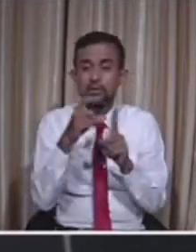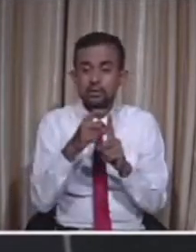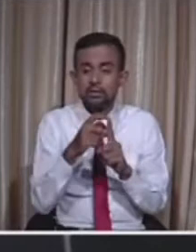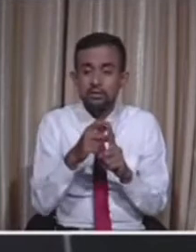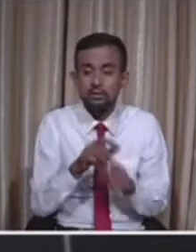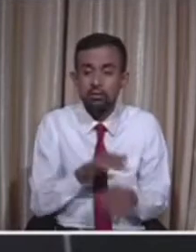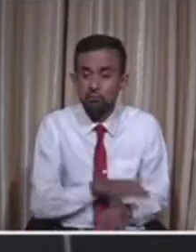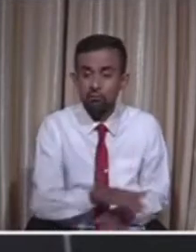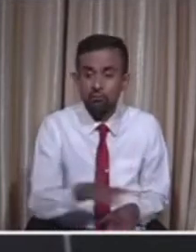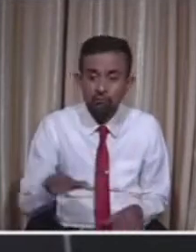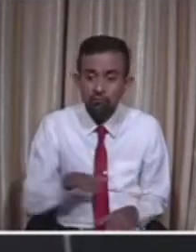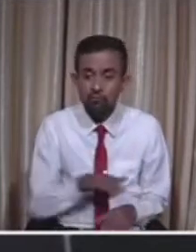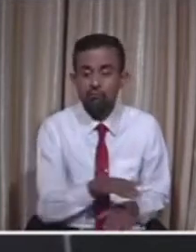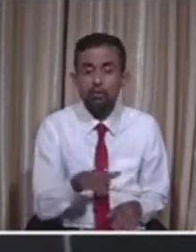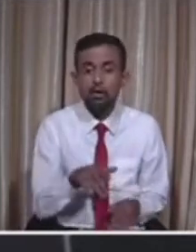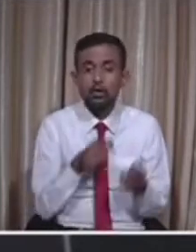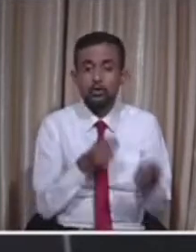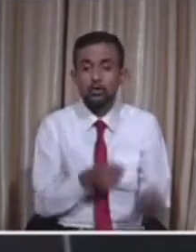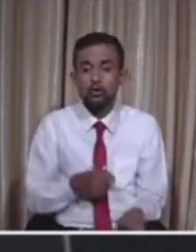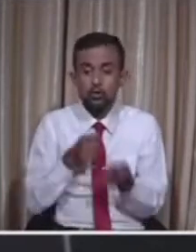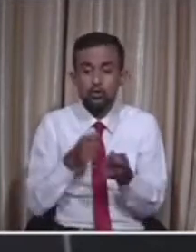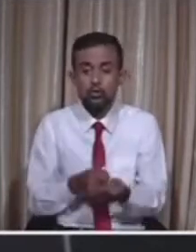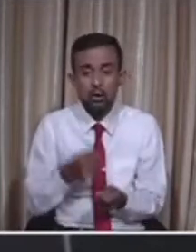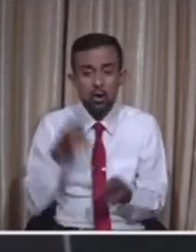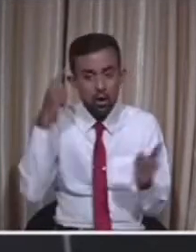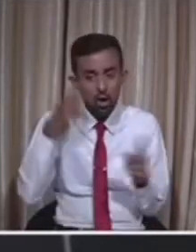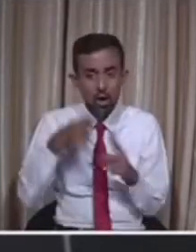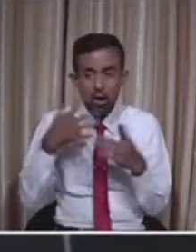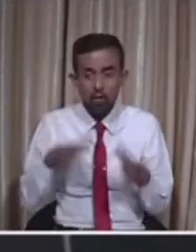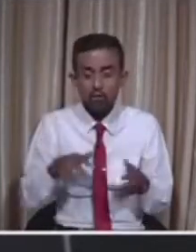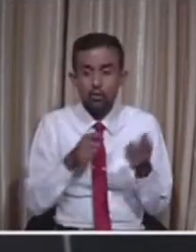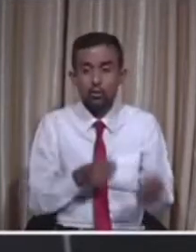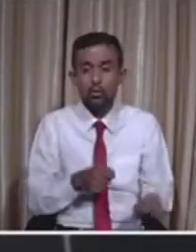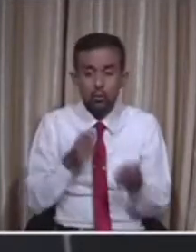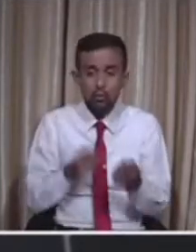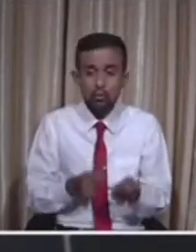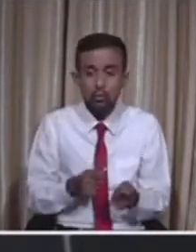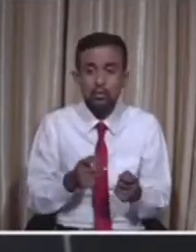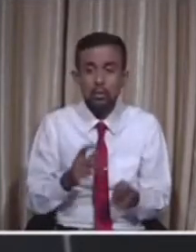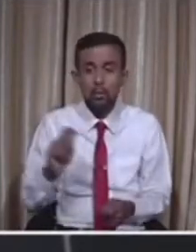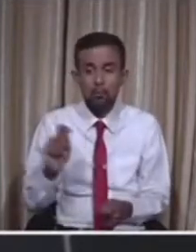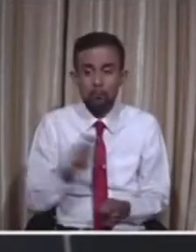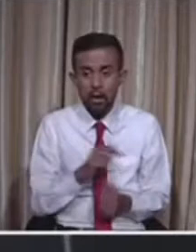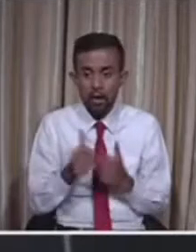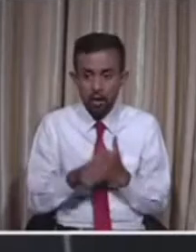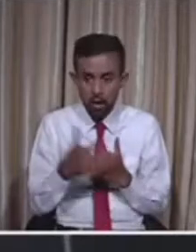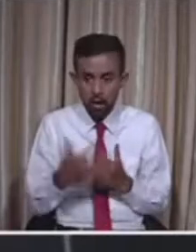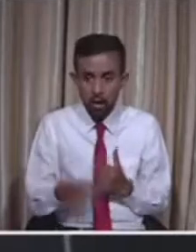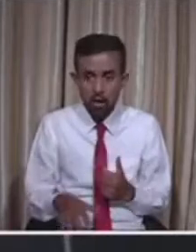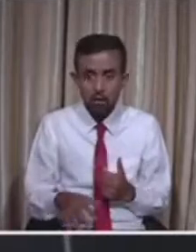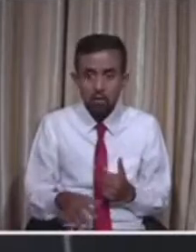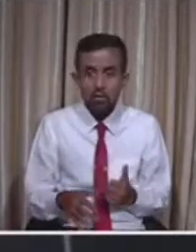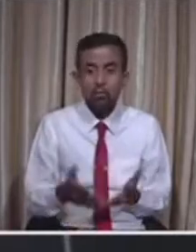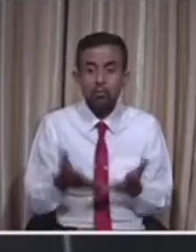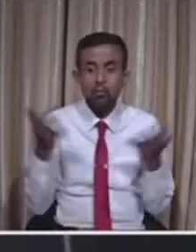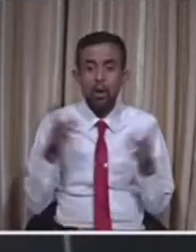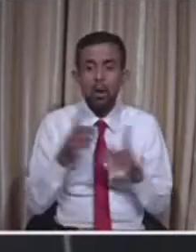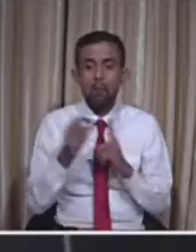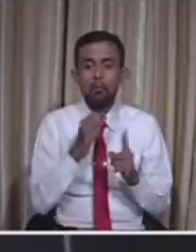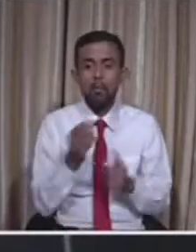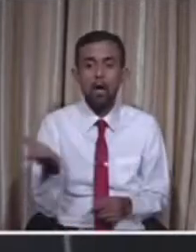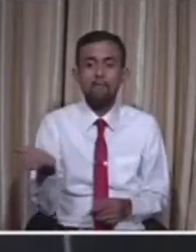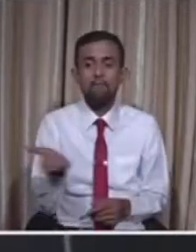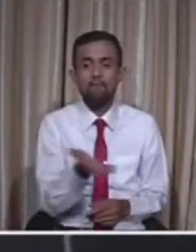බිම් මට්ටමේ ඉඳලා ගොවිතැන පදනමක් කරගත්ත ගොවිතැනින් යම්කිසි ආදායමක් හදාගත්ත වැඩි පිරිසක් මේ පාර්ලිමේන්තුව